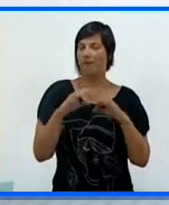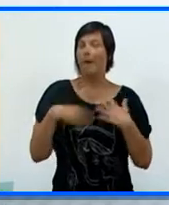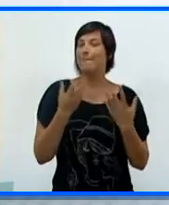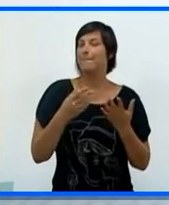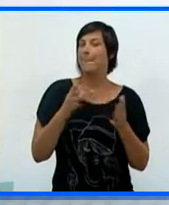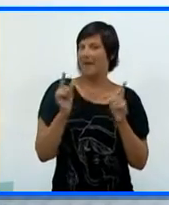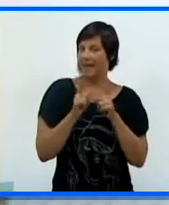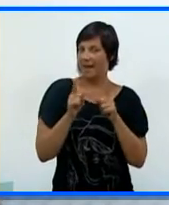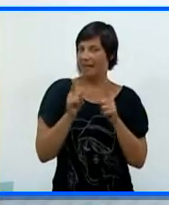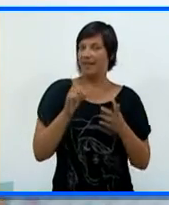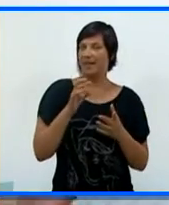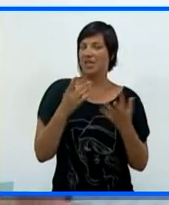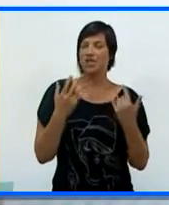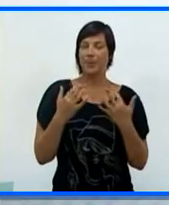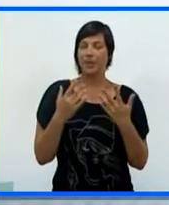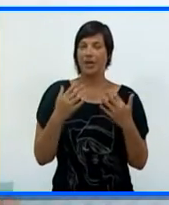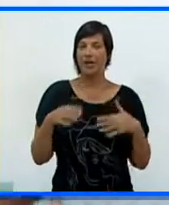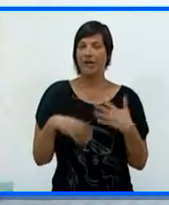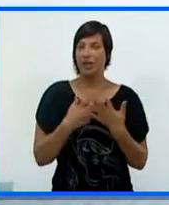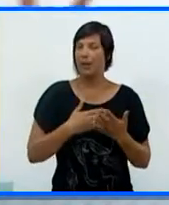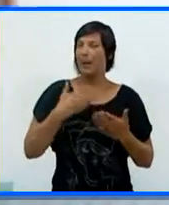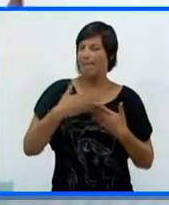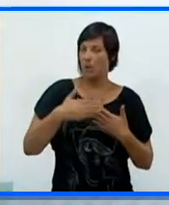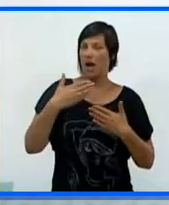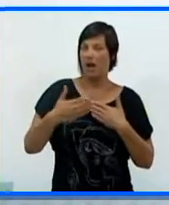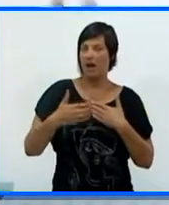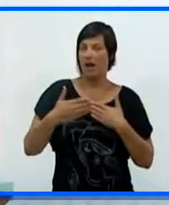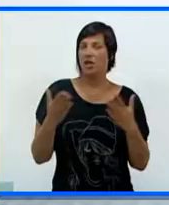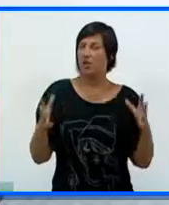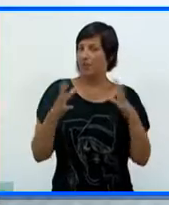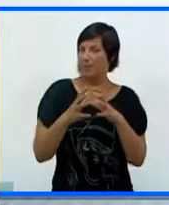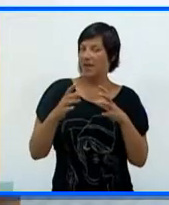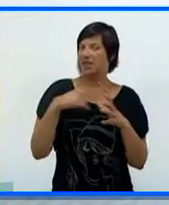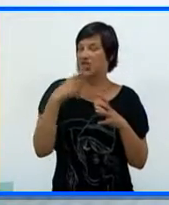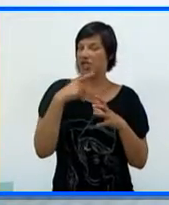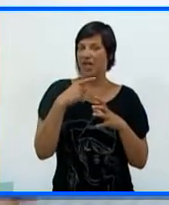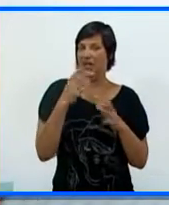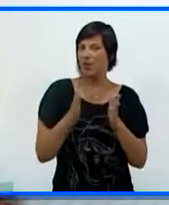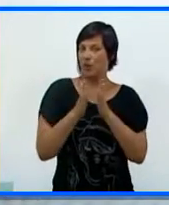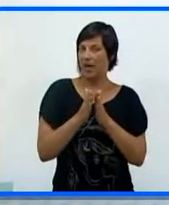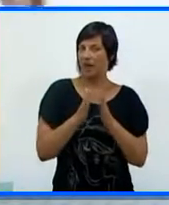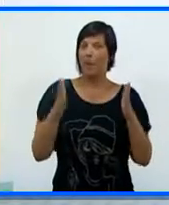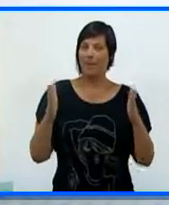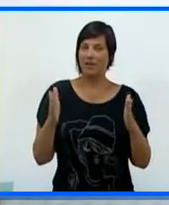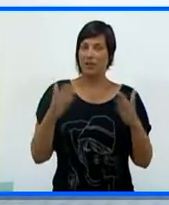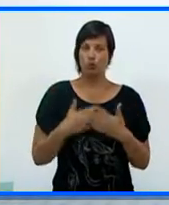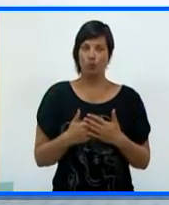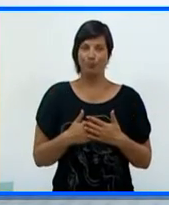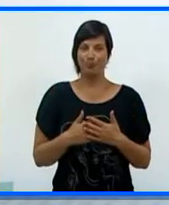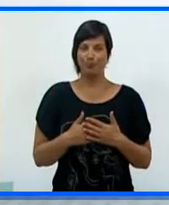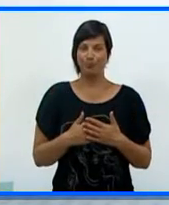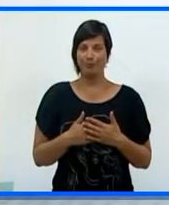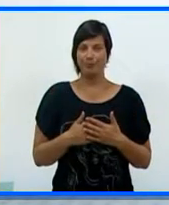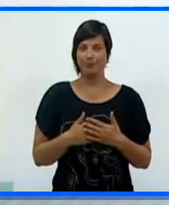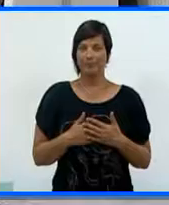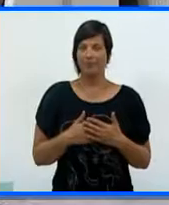tako te riječi kratke, brojeve i to, i onda polako kad već to sladaš počneš spajati rečenicu. Kratku pa onda